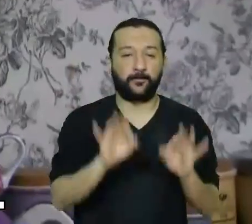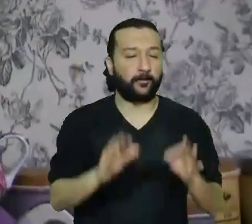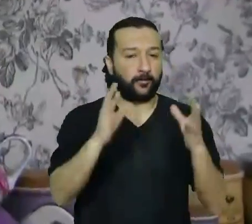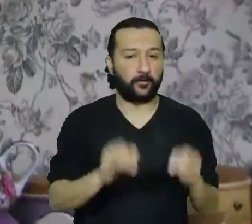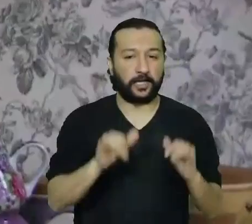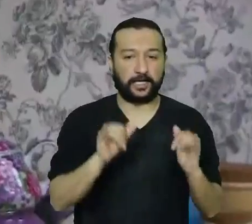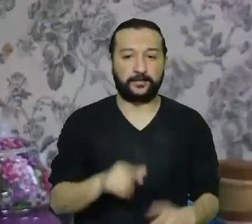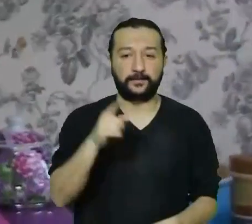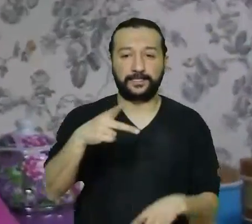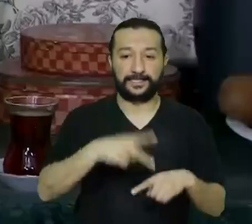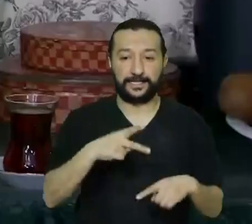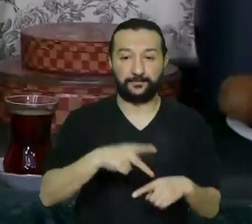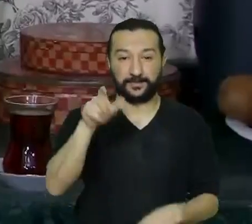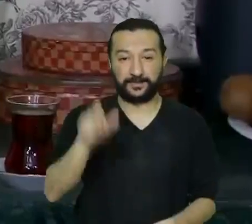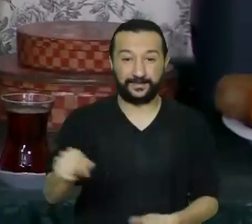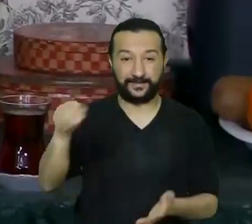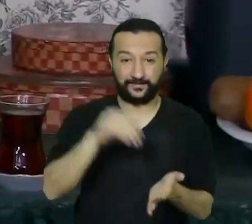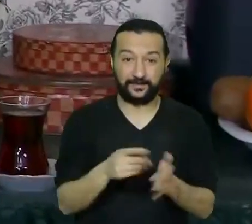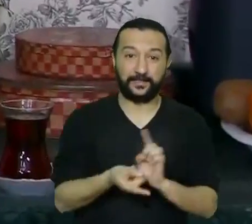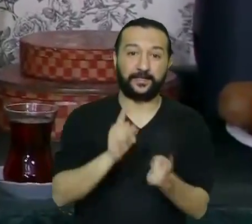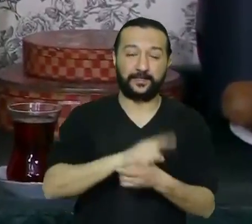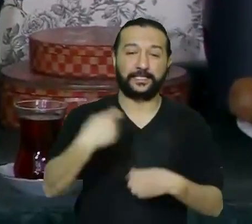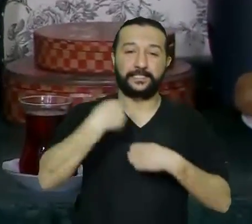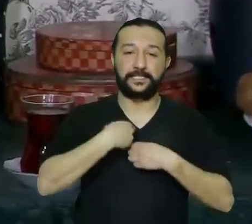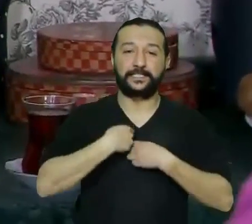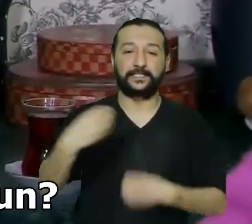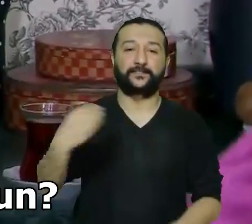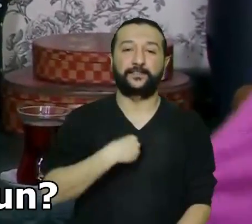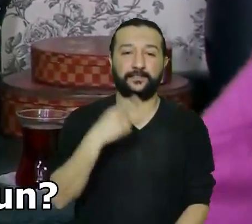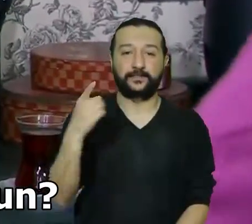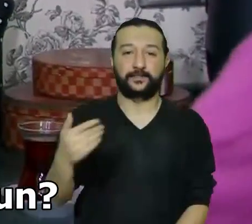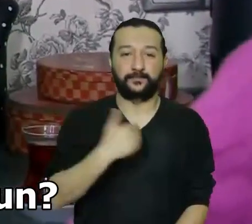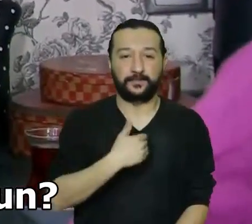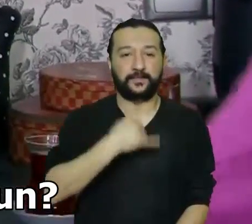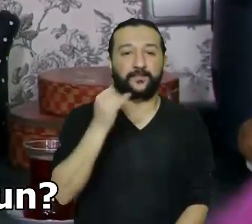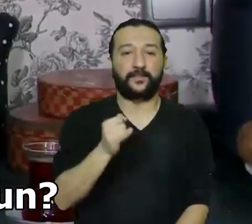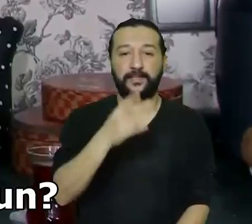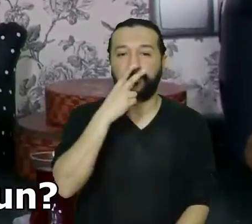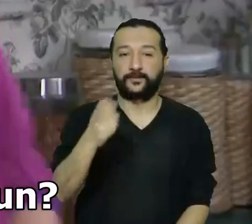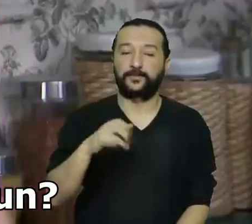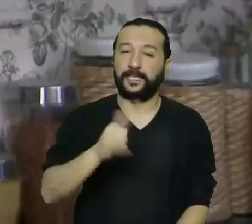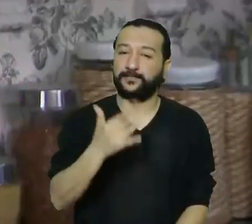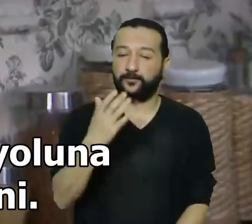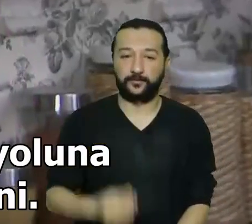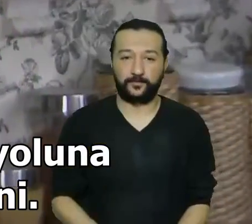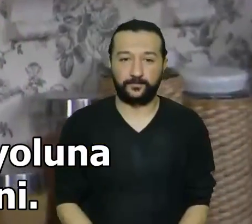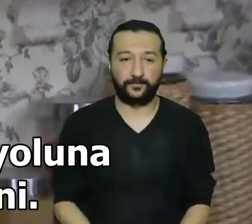Meryem. Zarp bu sefer bahşiş yerine nasihat verdi. Benim fena yoldu biliyor musun? E çok